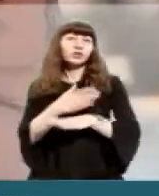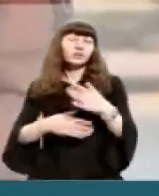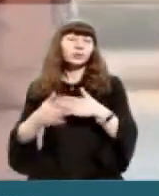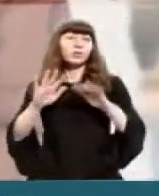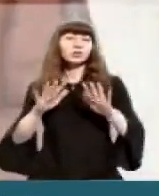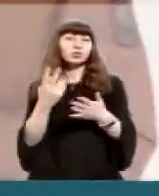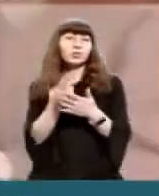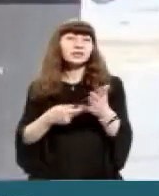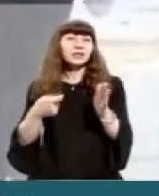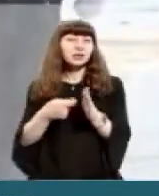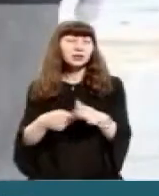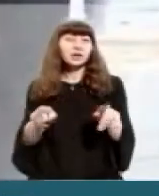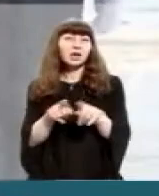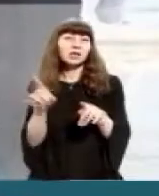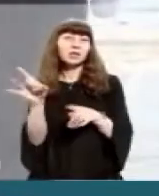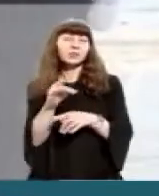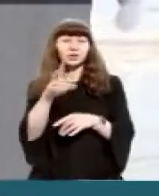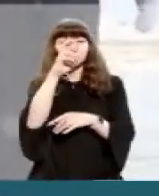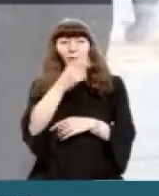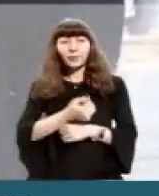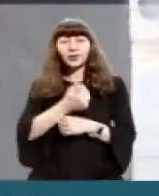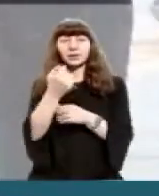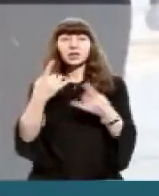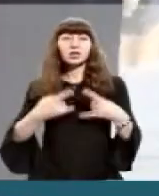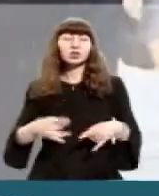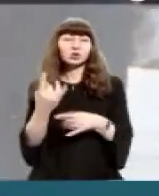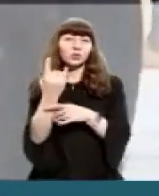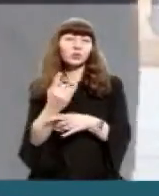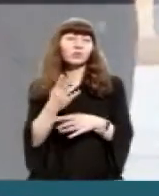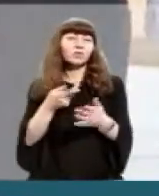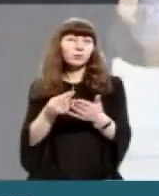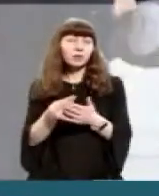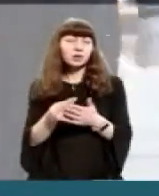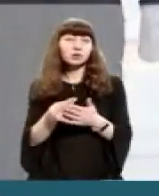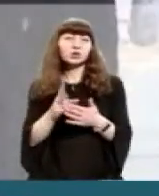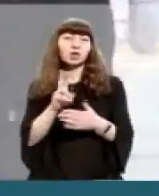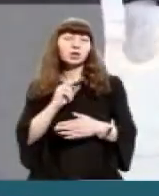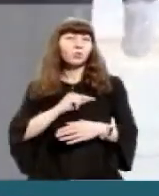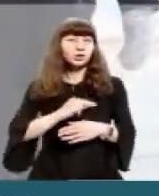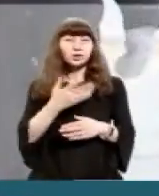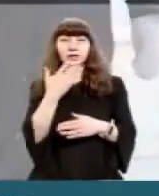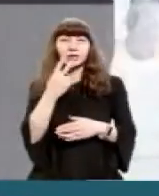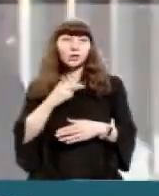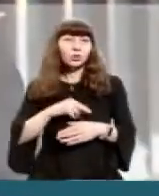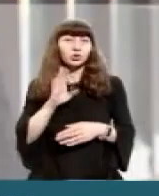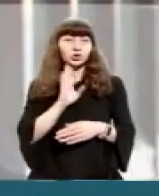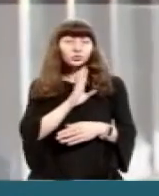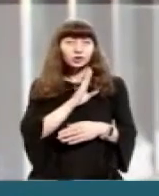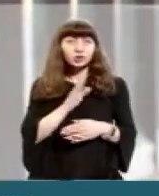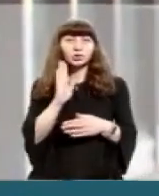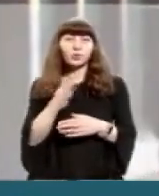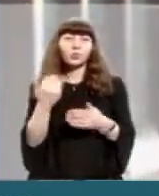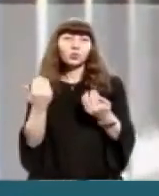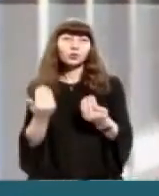потери кормильца. Также размеры государственной поддержки на рождение ребенка, выплачиваемой как работающим, так и неработающим женщинам,